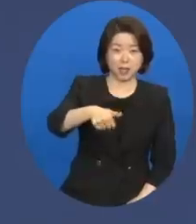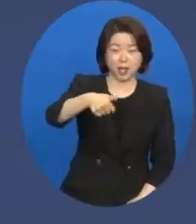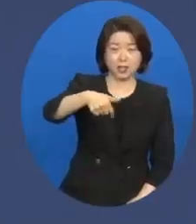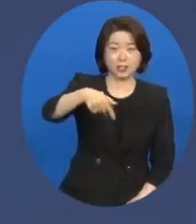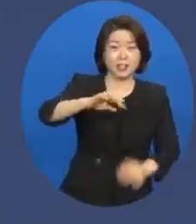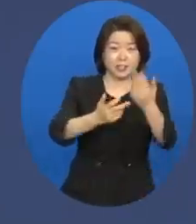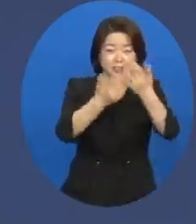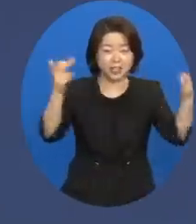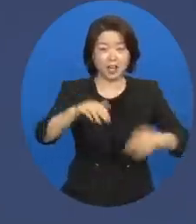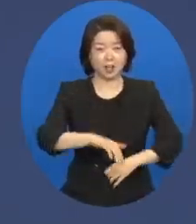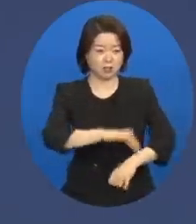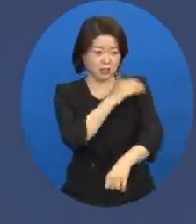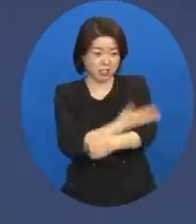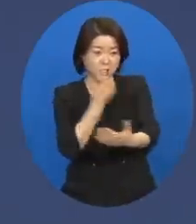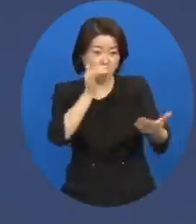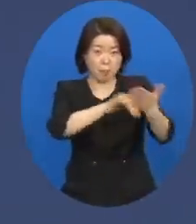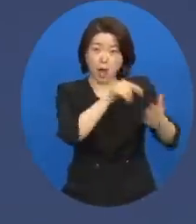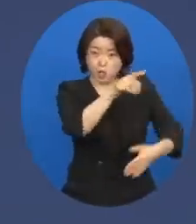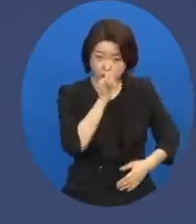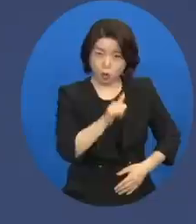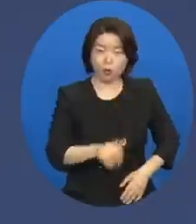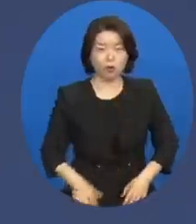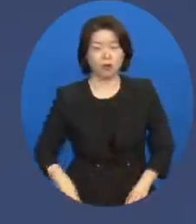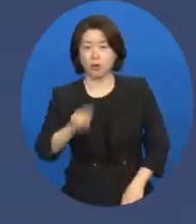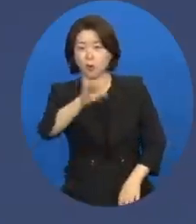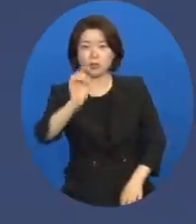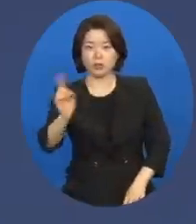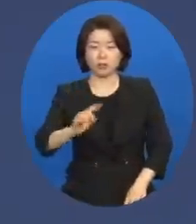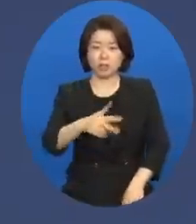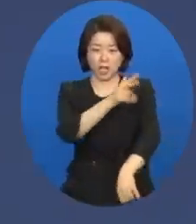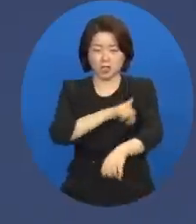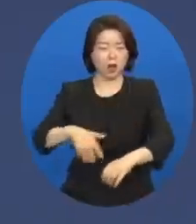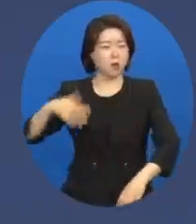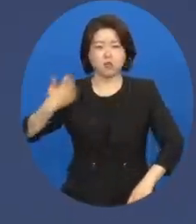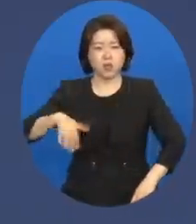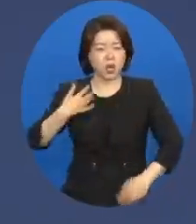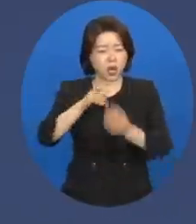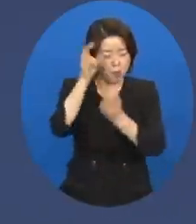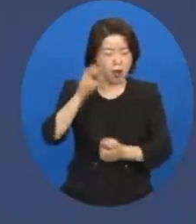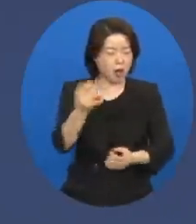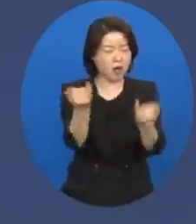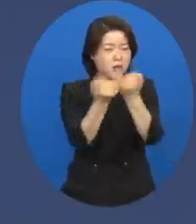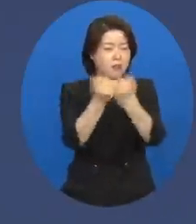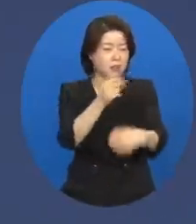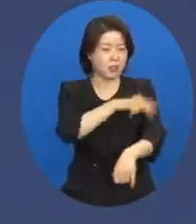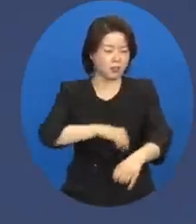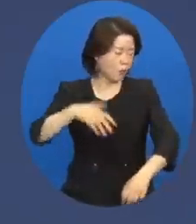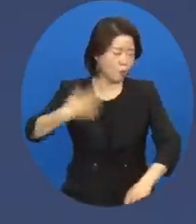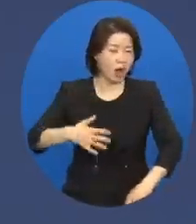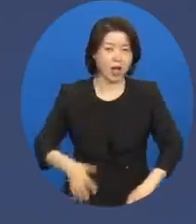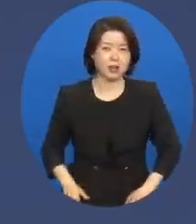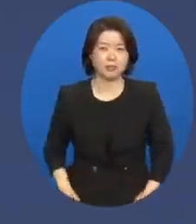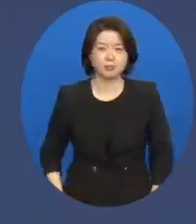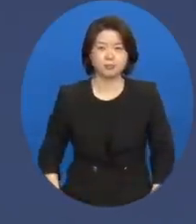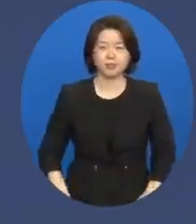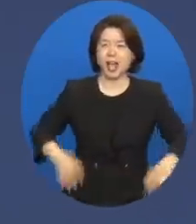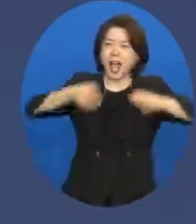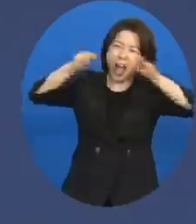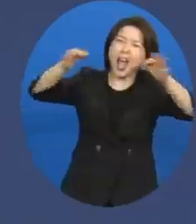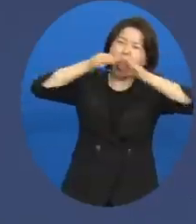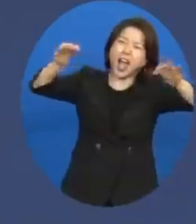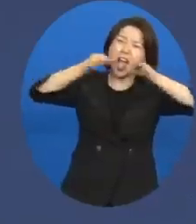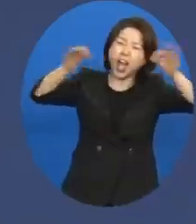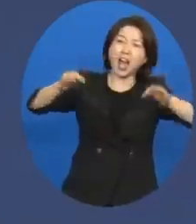데가 있었거든요. 거기서는 와 어떤 집사 대단하다. 여집사가 대단하더라고요. 주야 악을